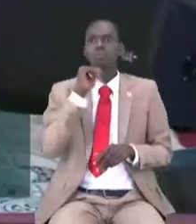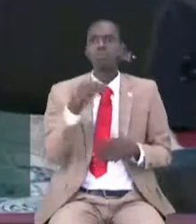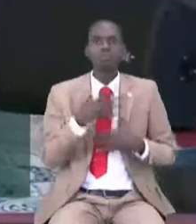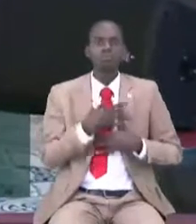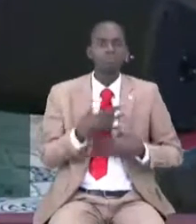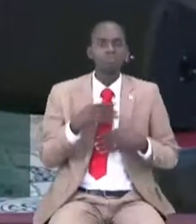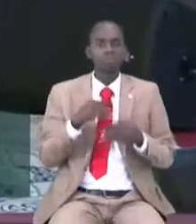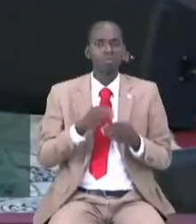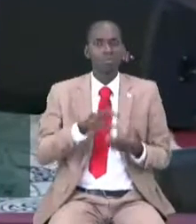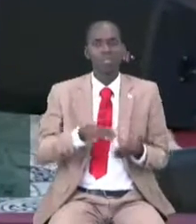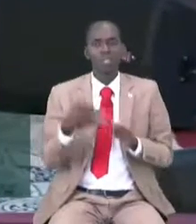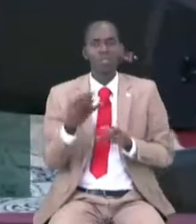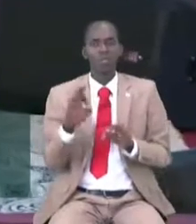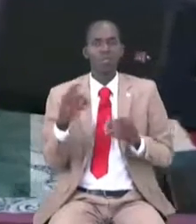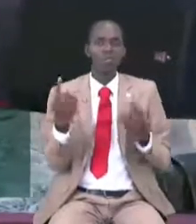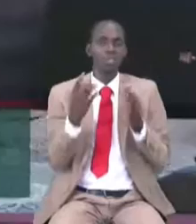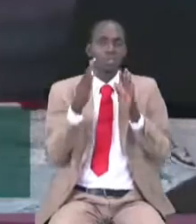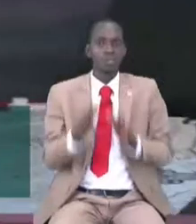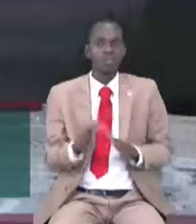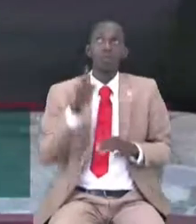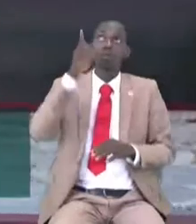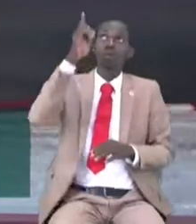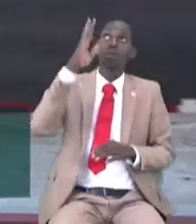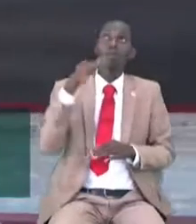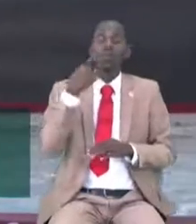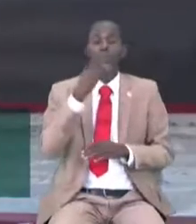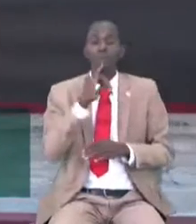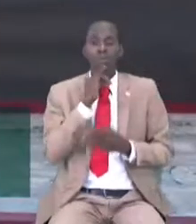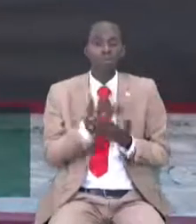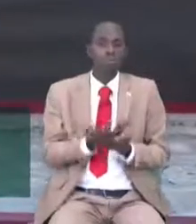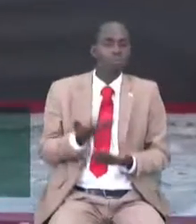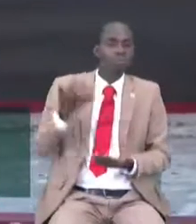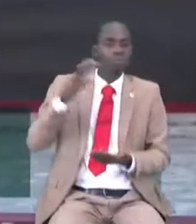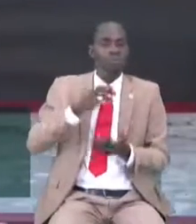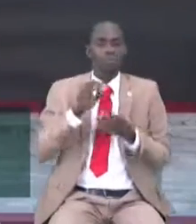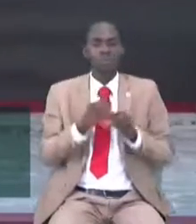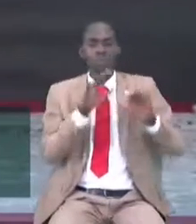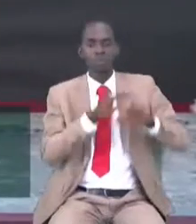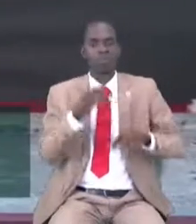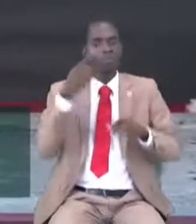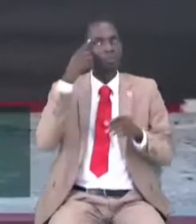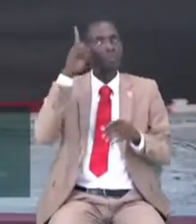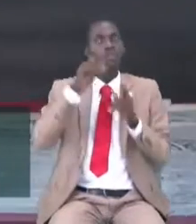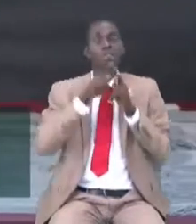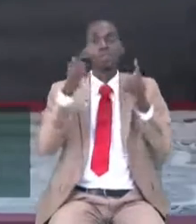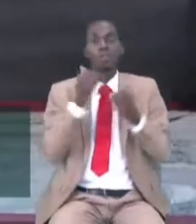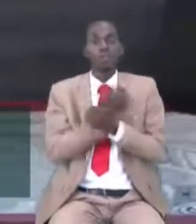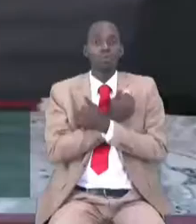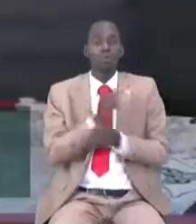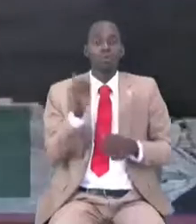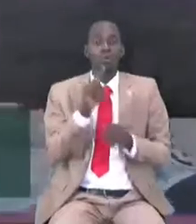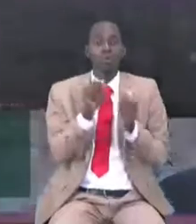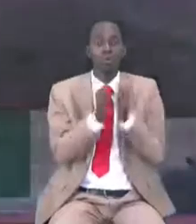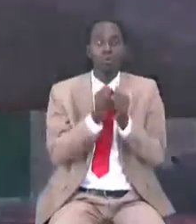du pécheur. Mais Dieu qui est riche en miséricorde à cause du grand amour dont il nous a aimés. Verset